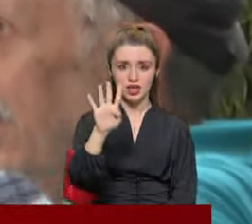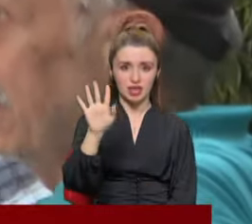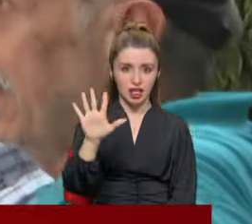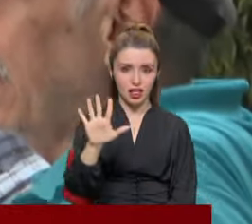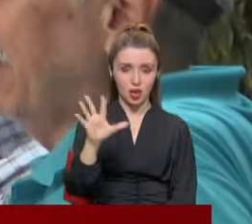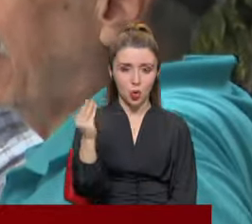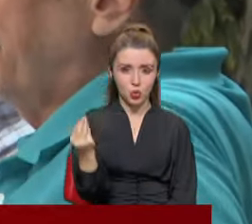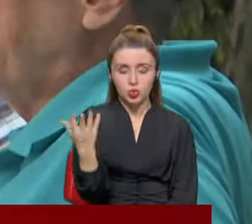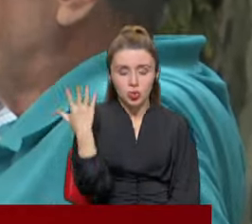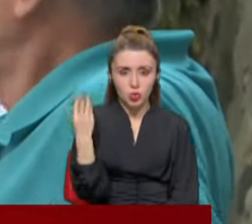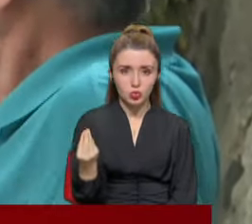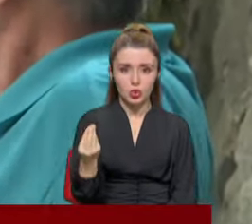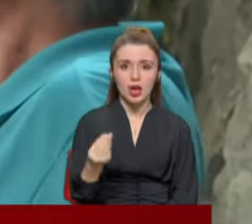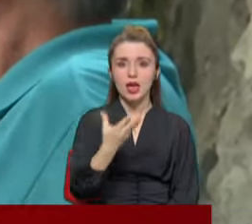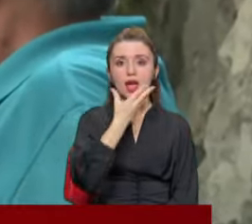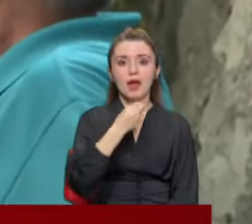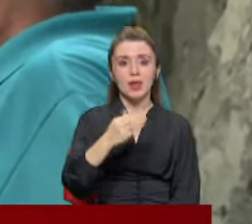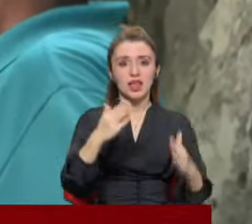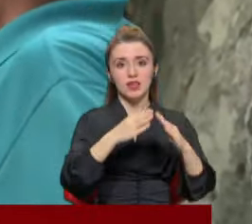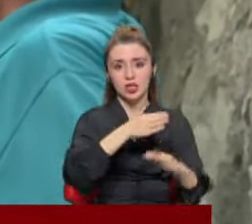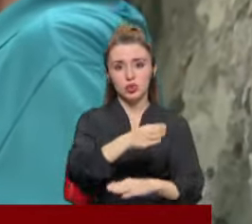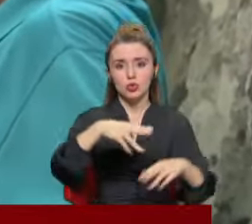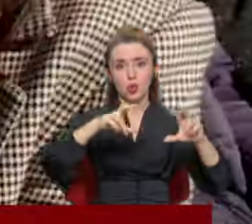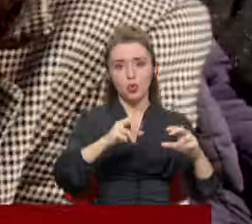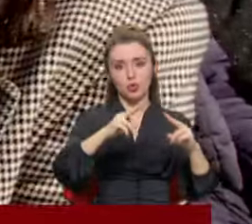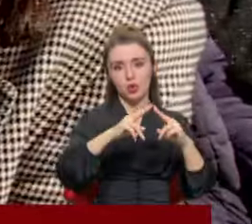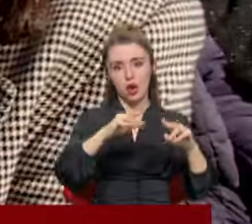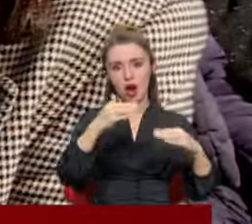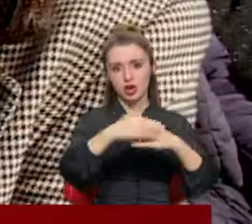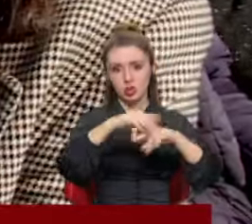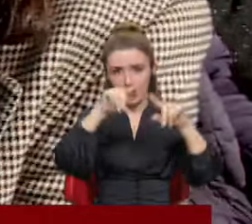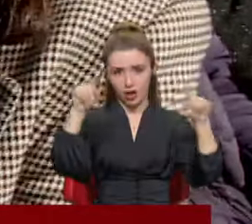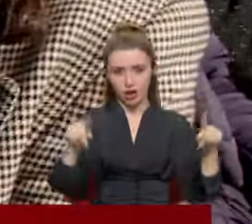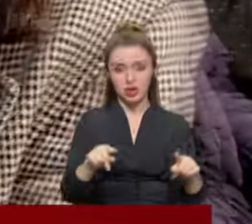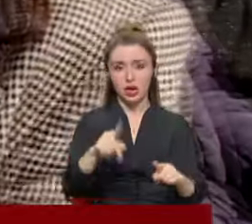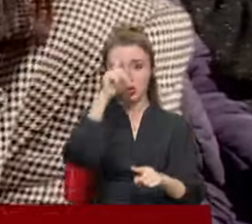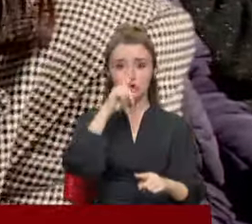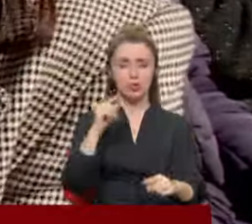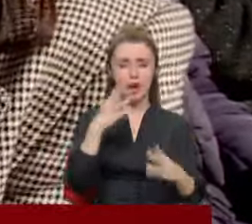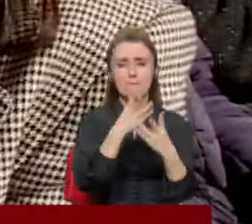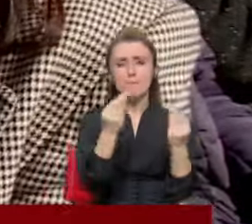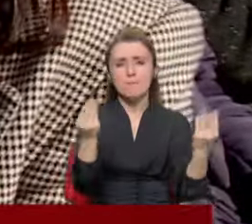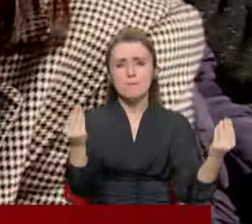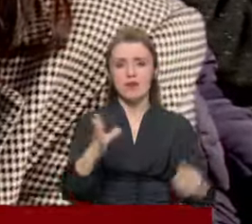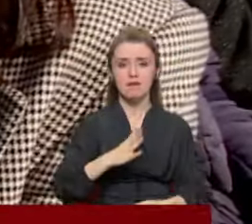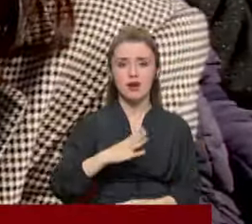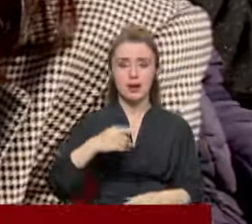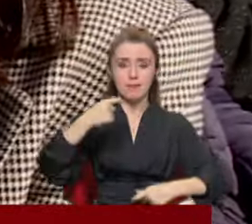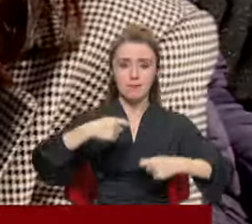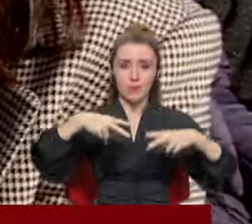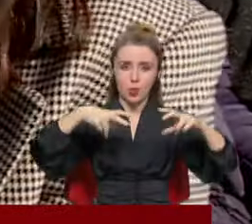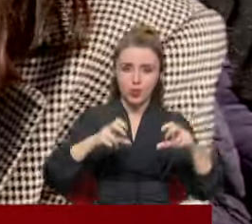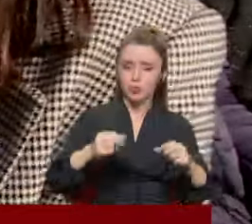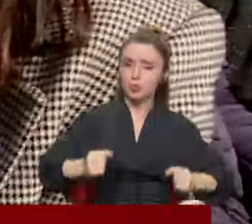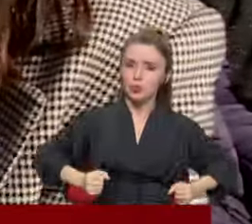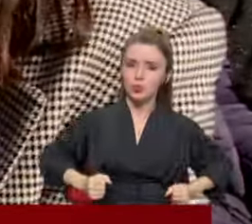Nerede? Emekli evine gidiyoruz. Orada oturuyoruz akşama kadar. 30 kişilik yerde 100 kişi banklara, işte